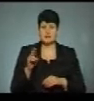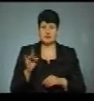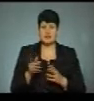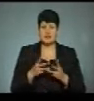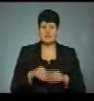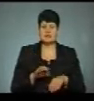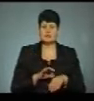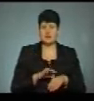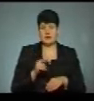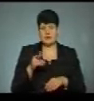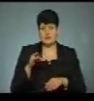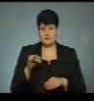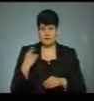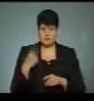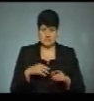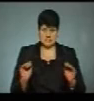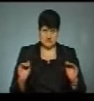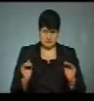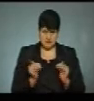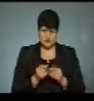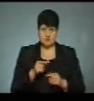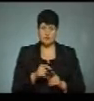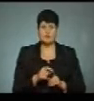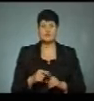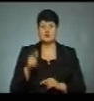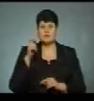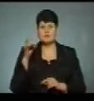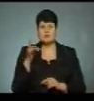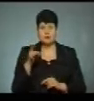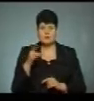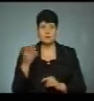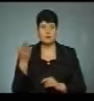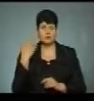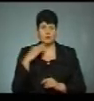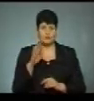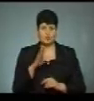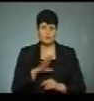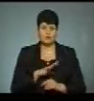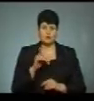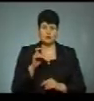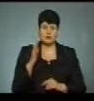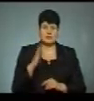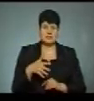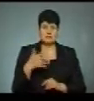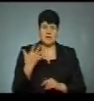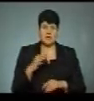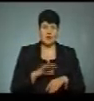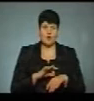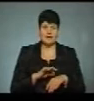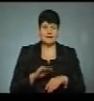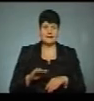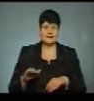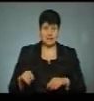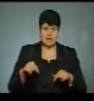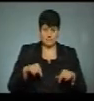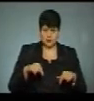грип і ГРВІ в області зменшилася. За її словами, в Чортківському районі минулого вівторка було 155 хворих дітей, цього вівторка